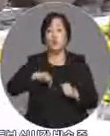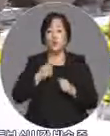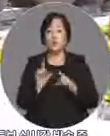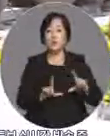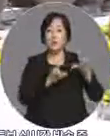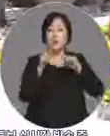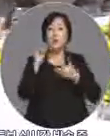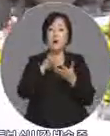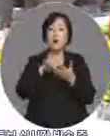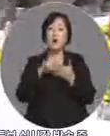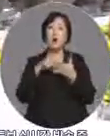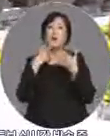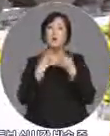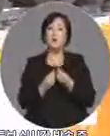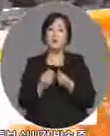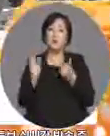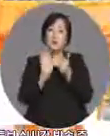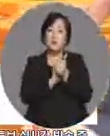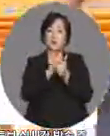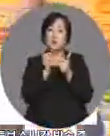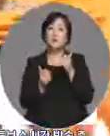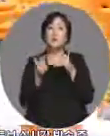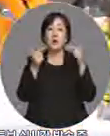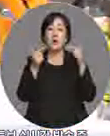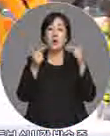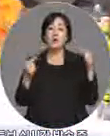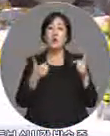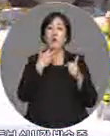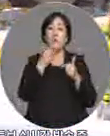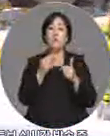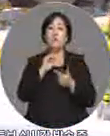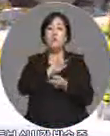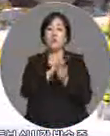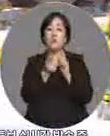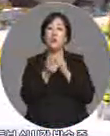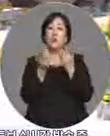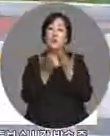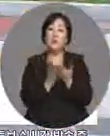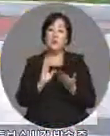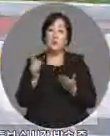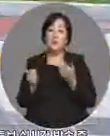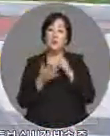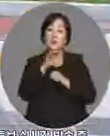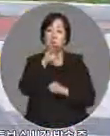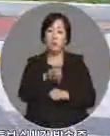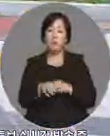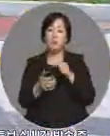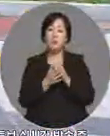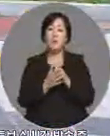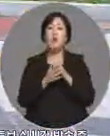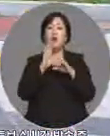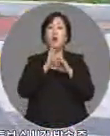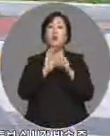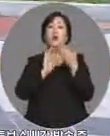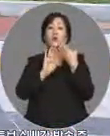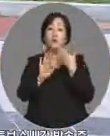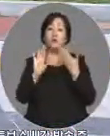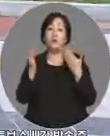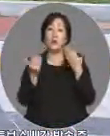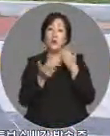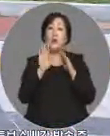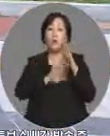안전 서비스 확충 등 복지 사각지대가 없는 코로나19 이후 공공의료